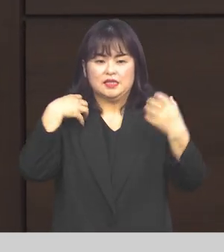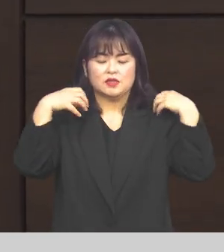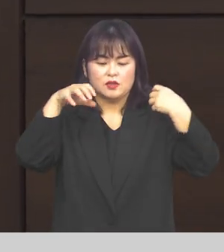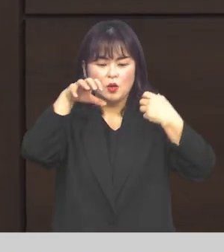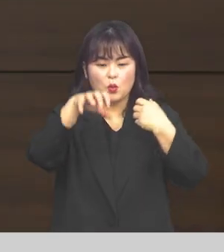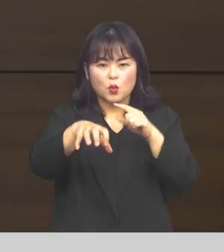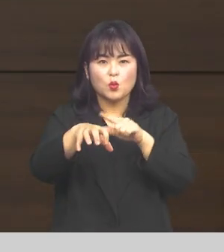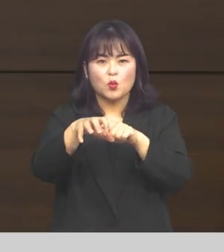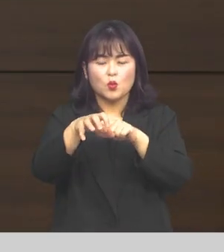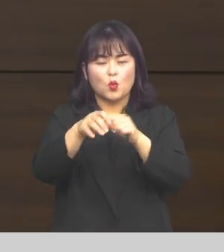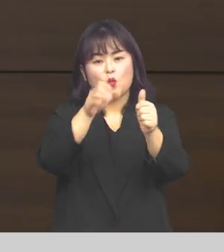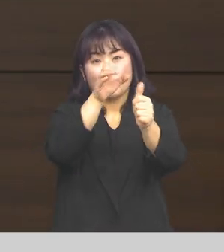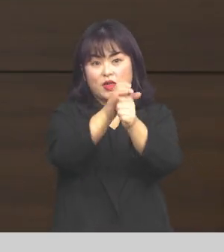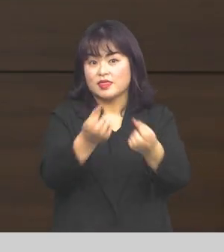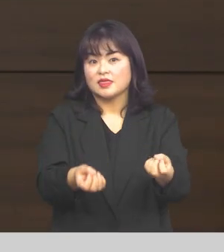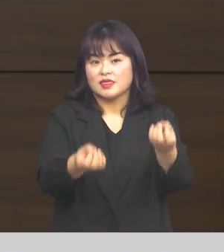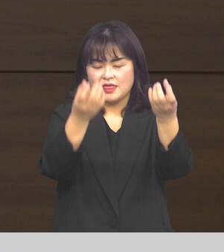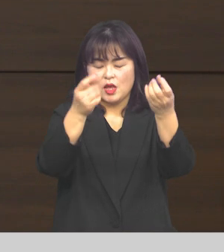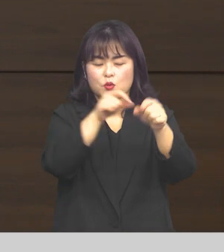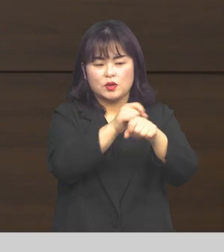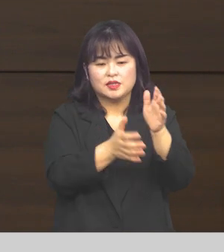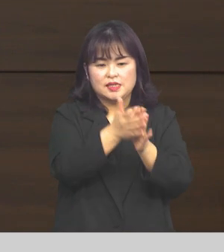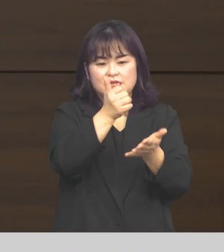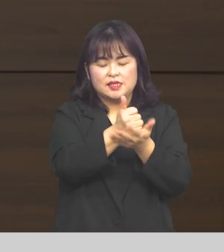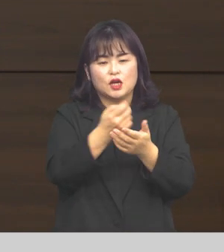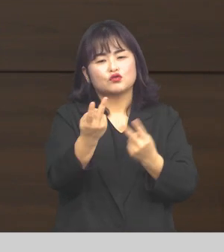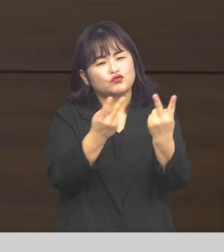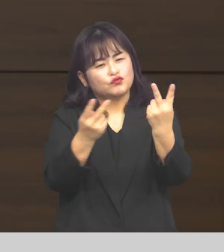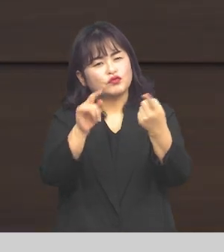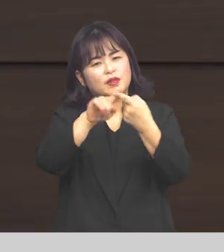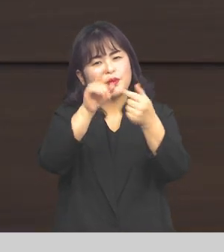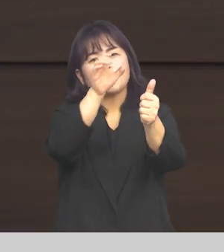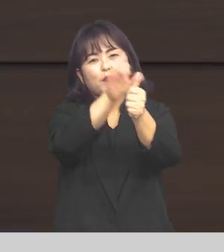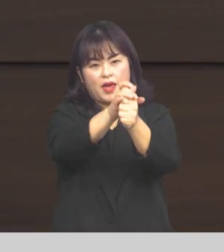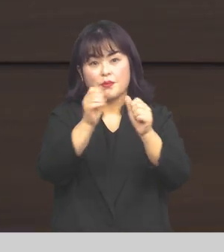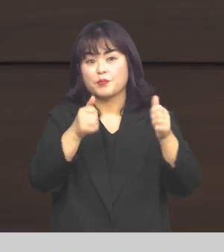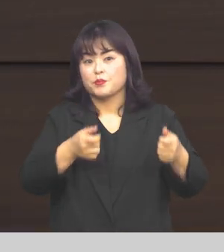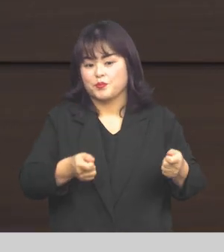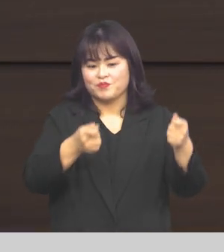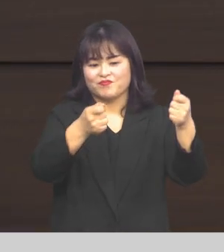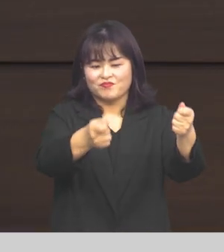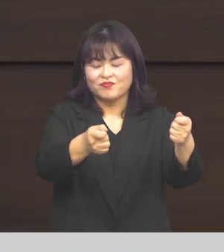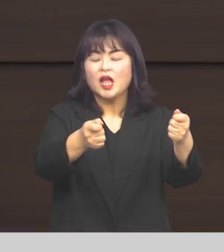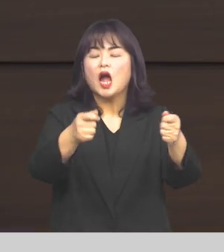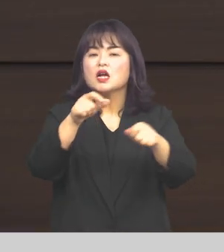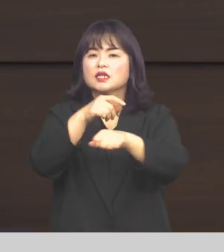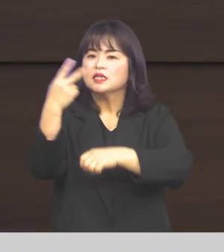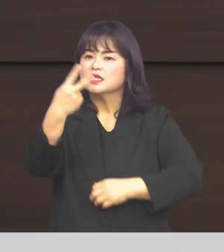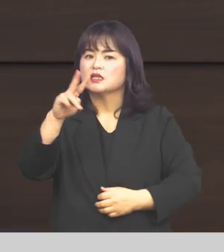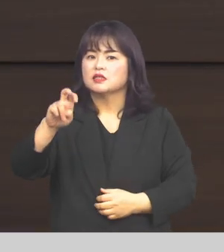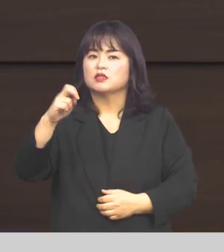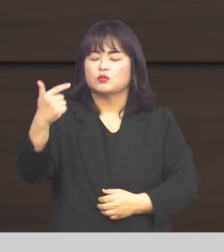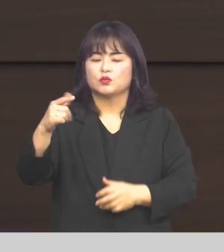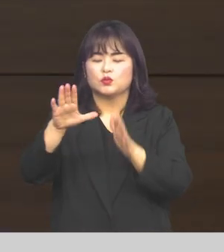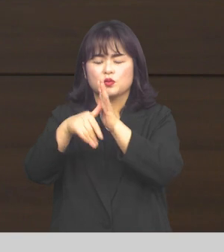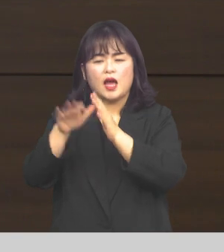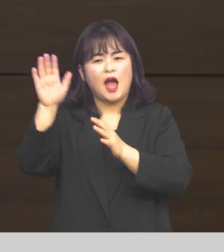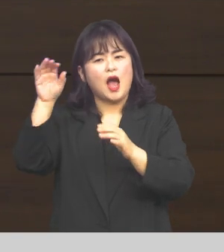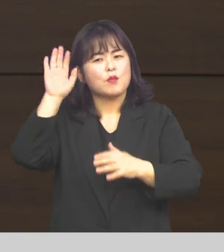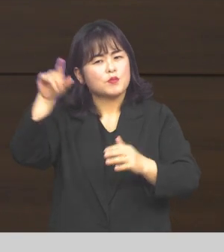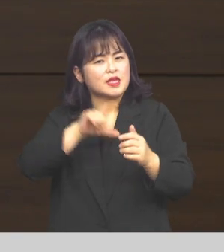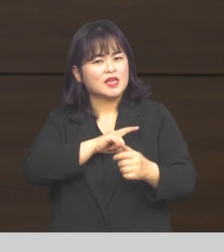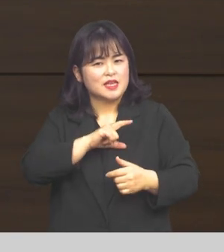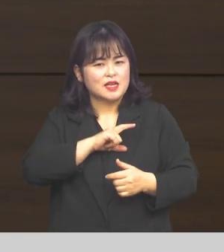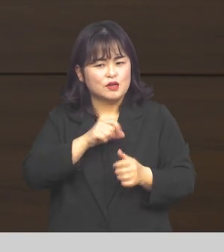접견실에서 열린 위촉식에서 이상일 용인특례시장은 두 사람에게 위촉장을 전달하고 2026년까지